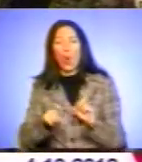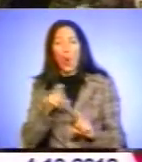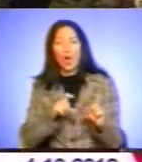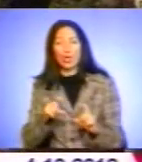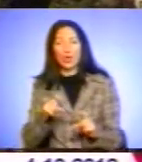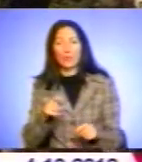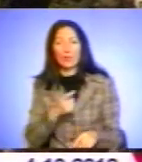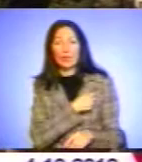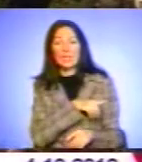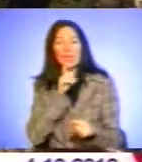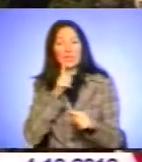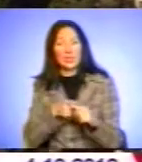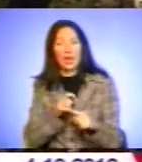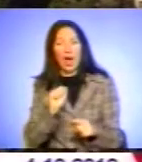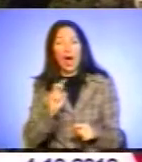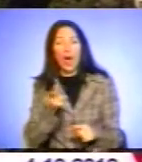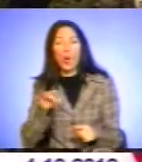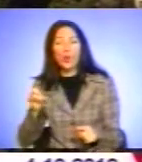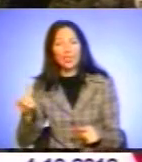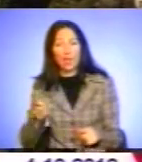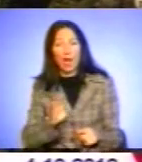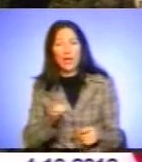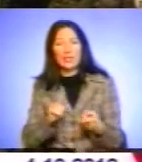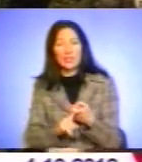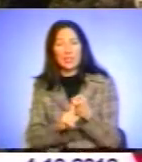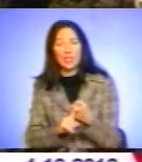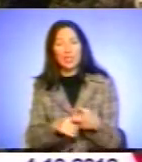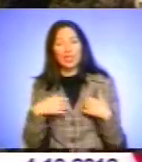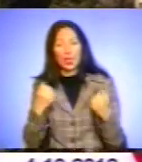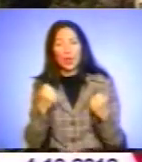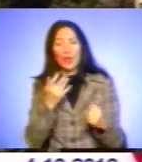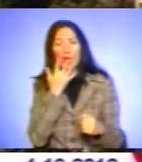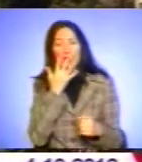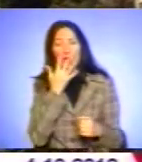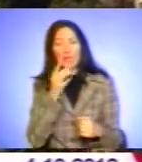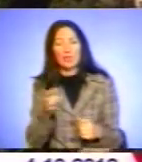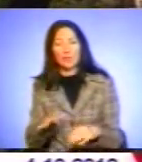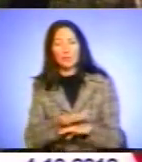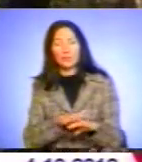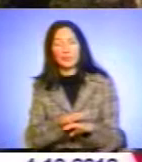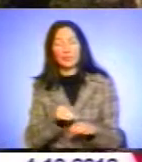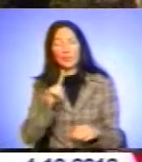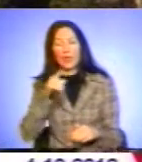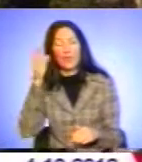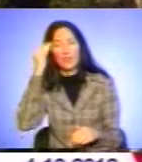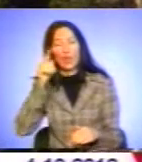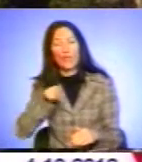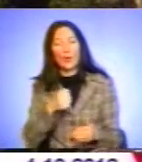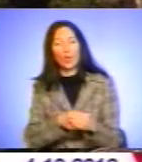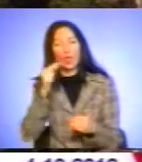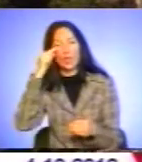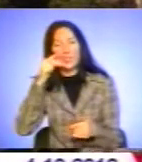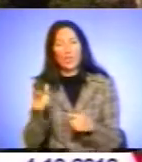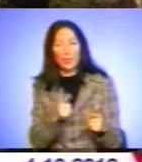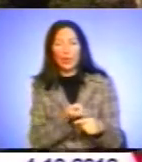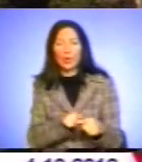сестра, акушерка чи інше, то буде залежати здоров'я нації. Я вважаю, що вимоги до навчання, до підготовки тих